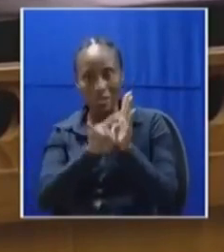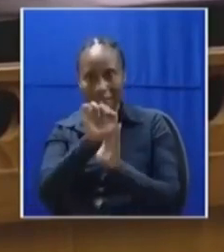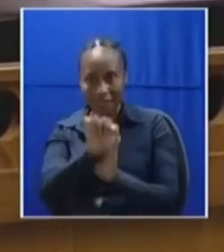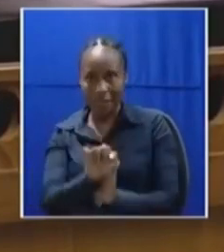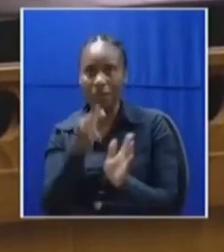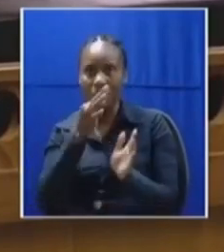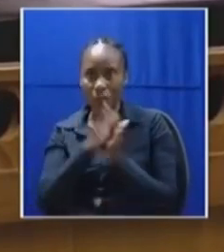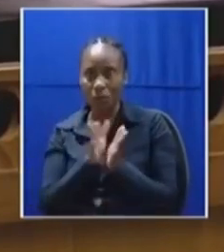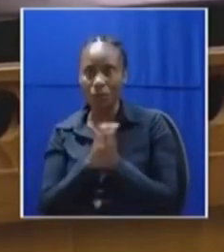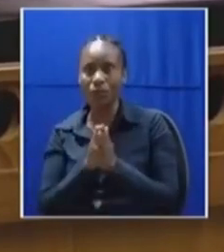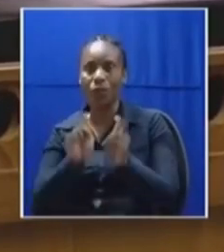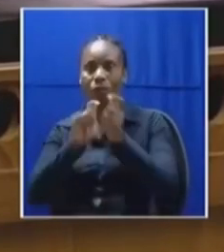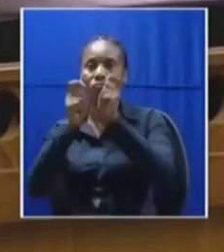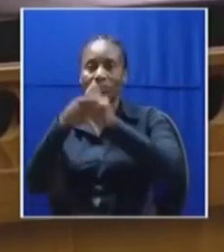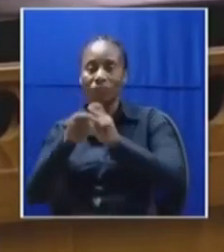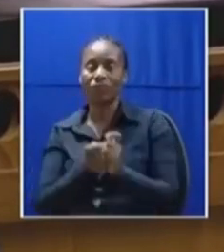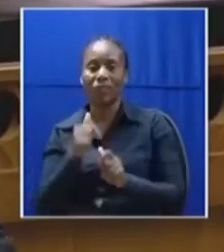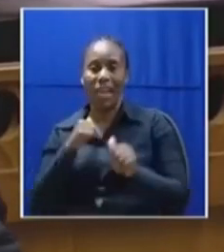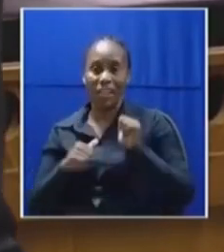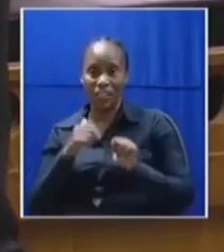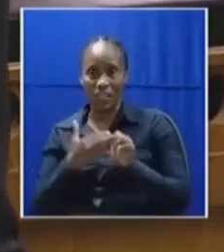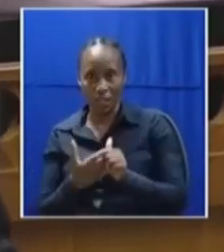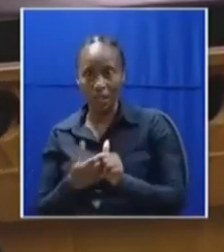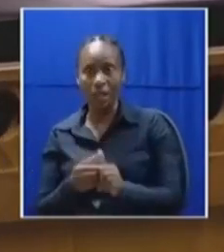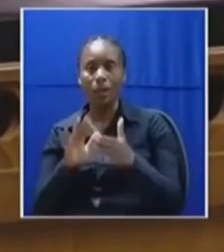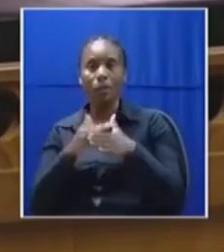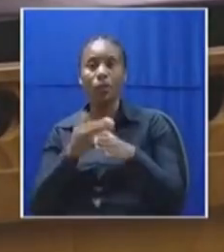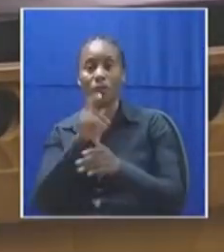van my vrae wat ek aan hom gerig het, perfek beantwoord.